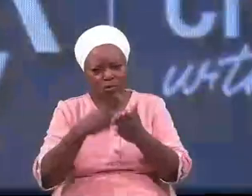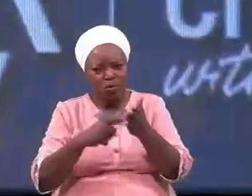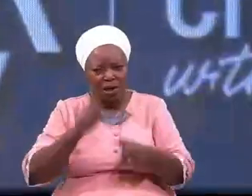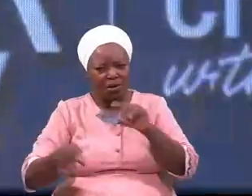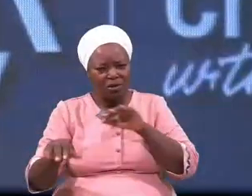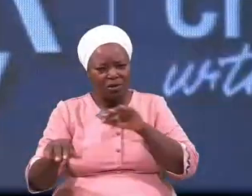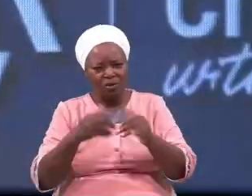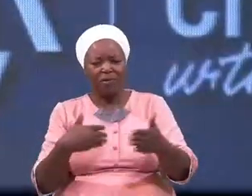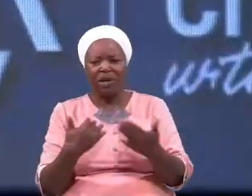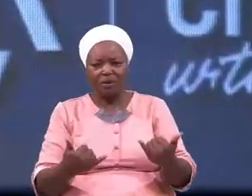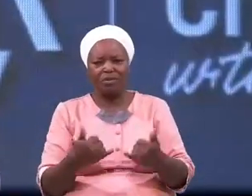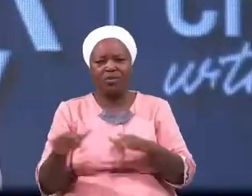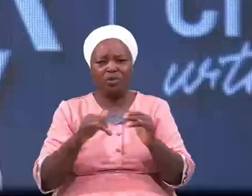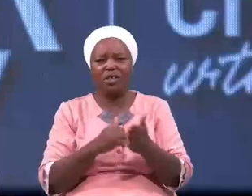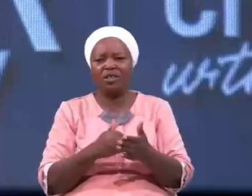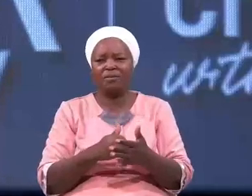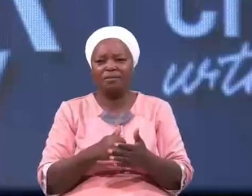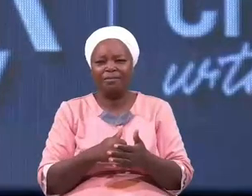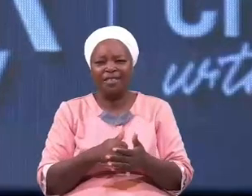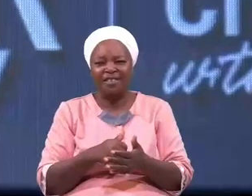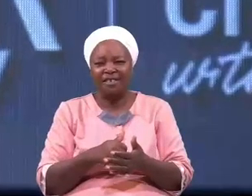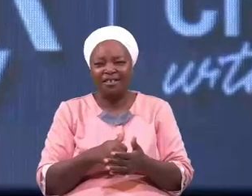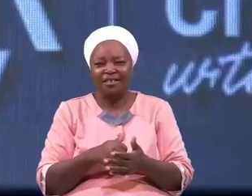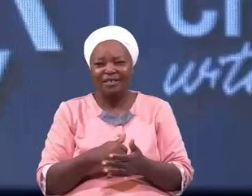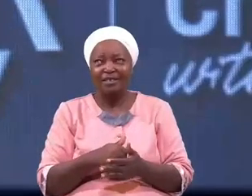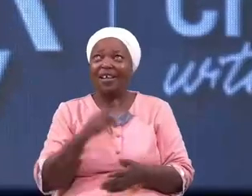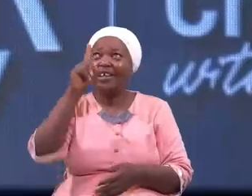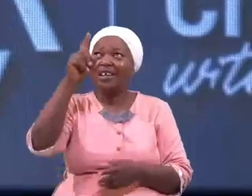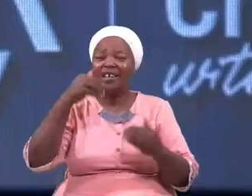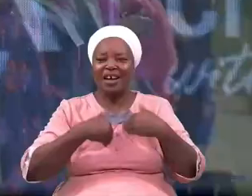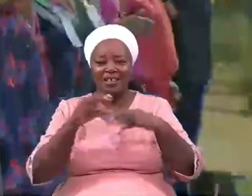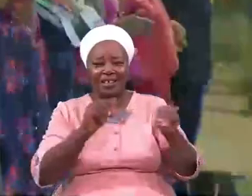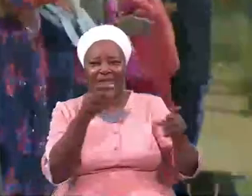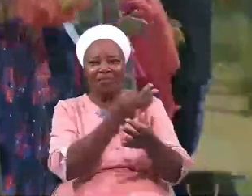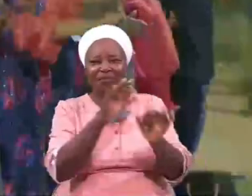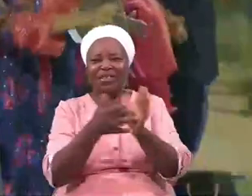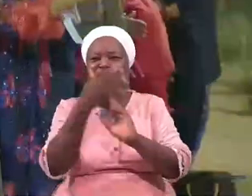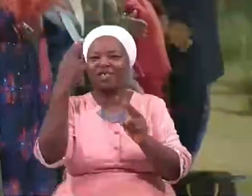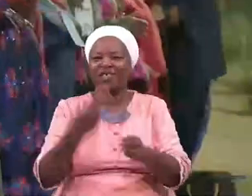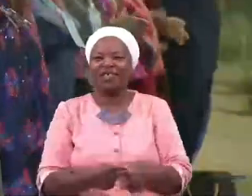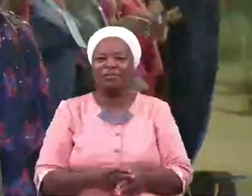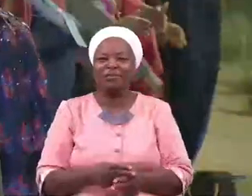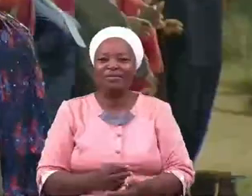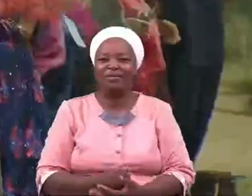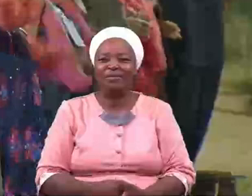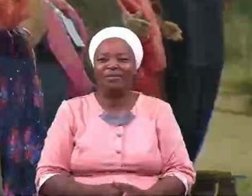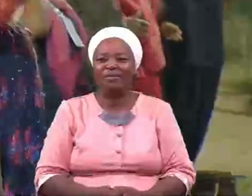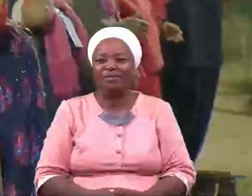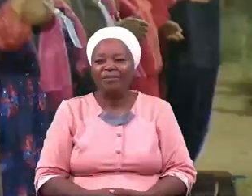Maintenant, vous allez faire ce que vous n'étiez pas en mesure de faire. Il vous a affranchi.